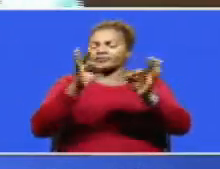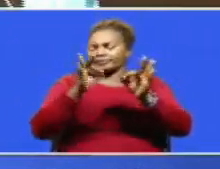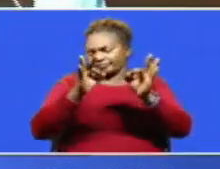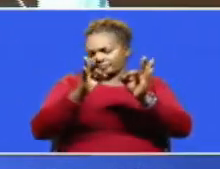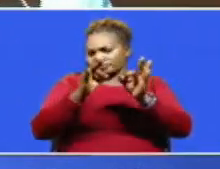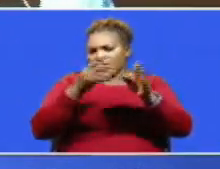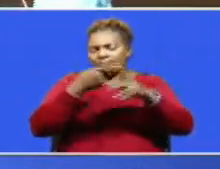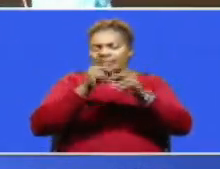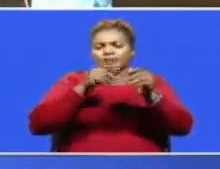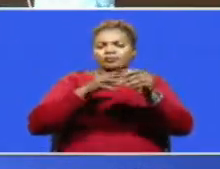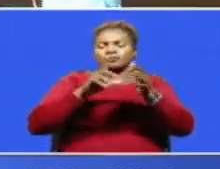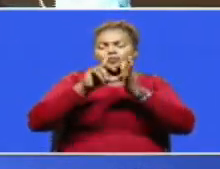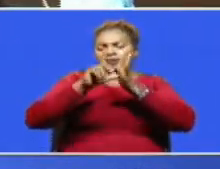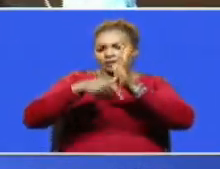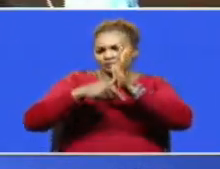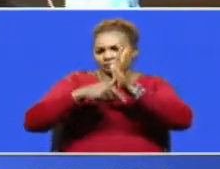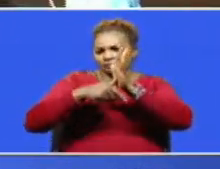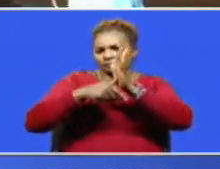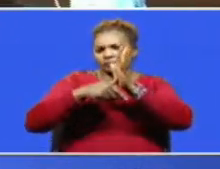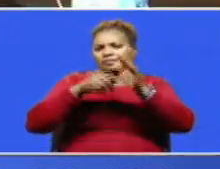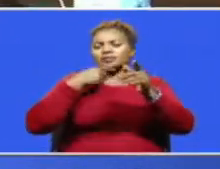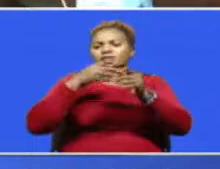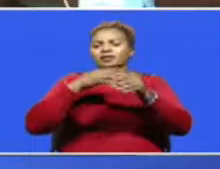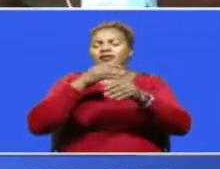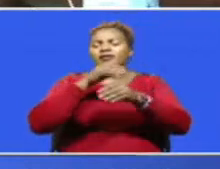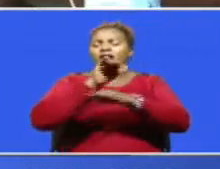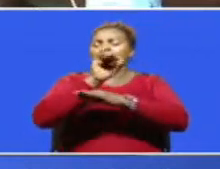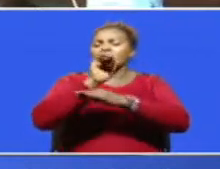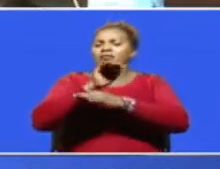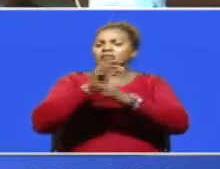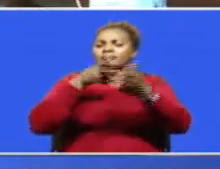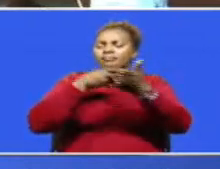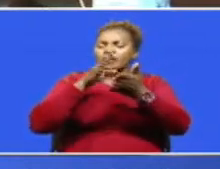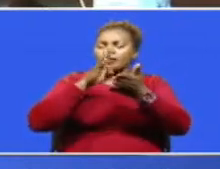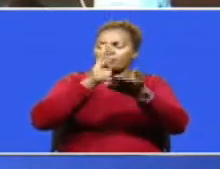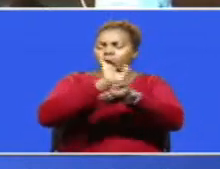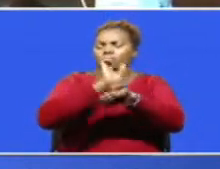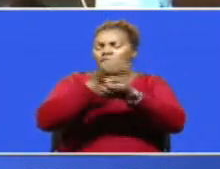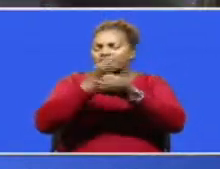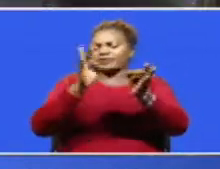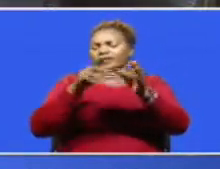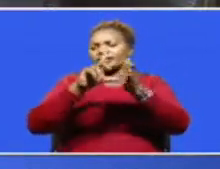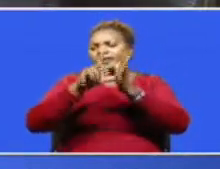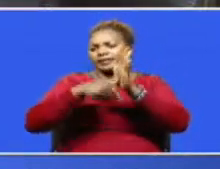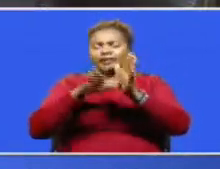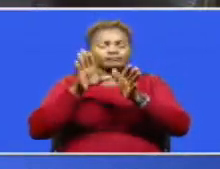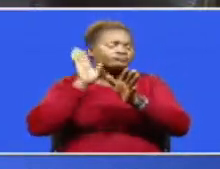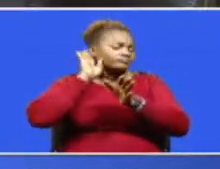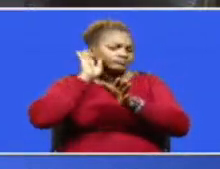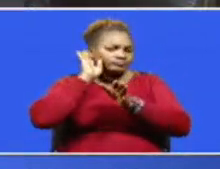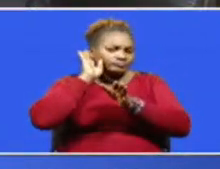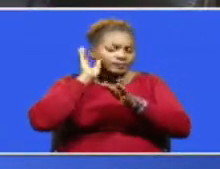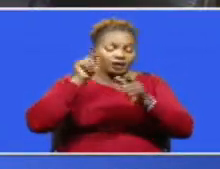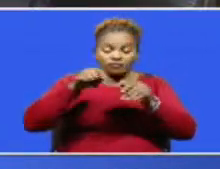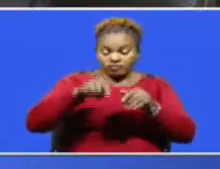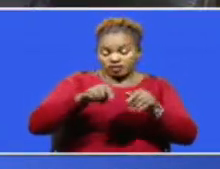Ogembo akaahirisha kikao cha mahakama na kuamuru kuwa ombi la dhamana litasikizwa baadaye. It is for this